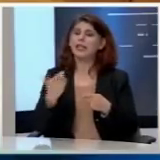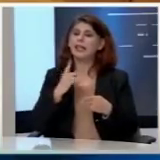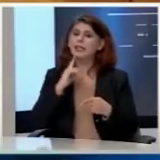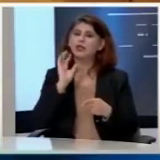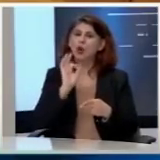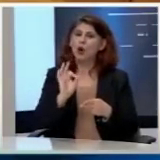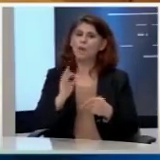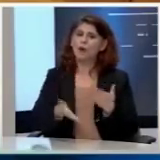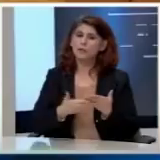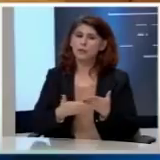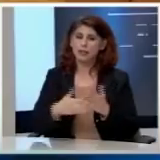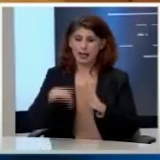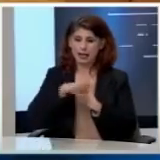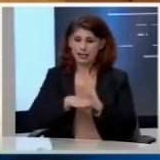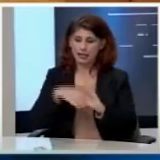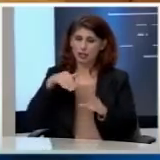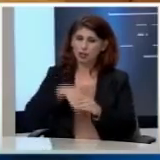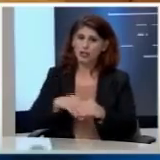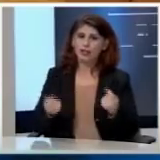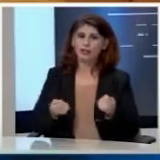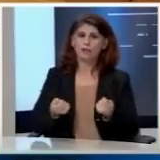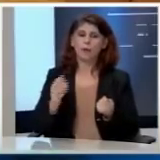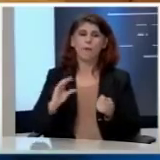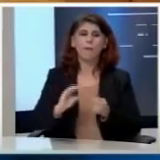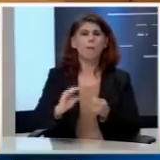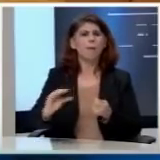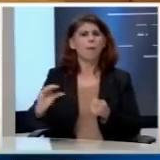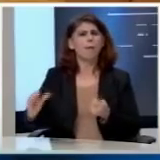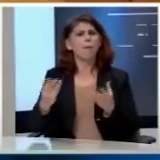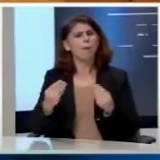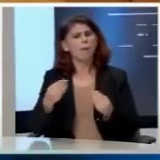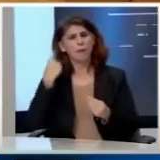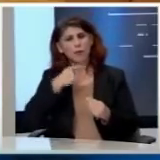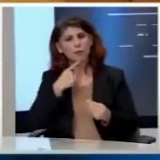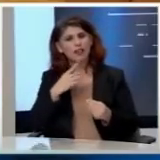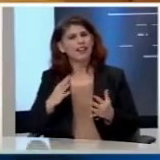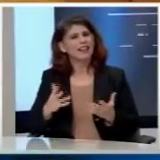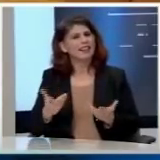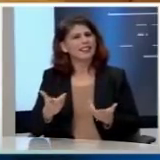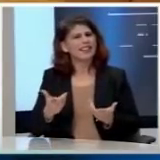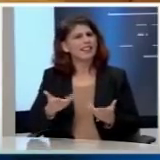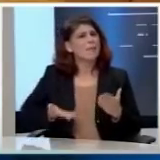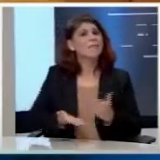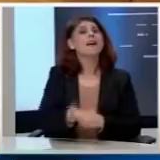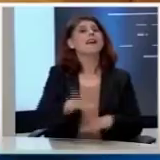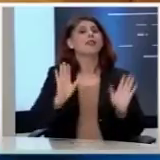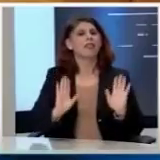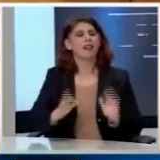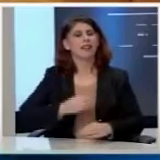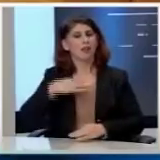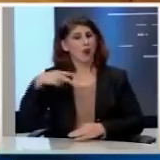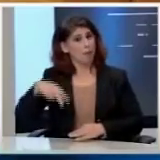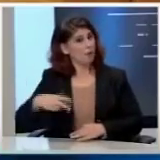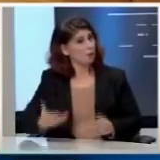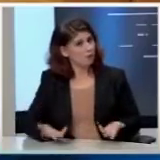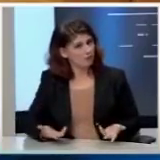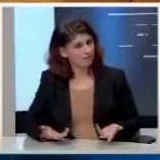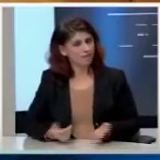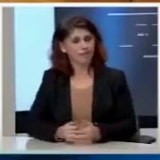εξυπηρετούν. Λίστες εσωτερικές χρήσεις με ποσά που δίνονται σε διάφορα πρόσωπα. Γιατί δεν μηνύεται τον κύριο Λαμπρόπουλο?